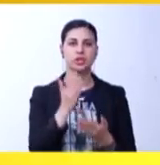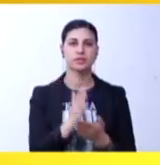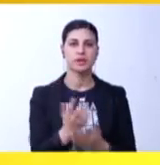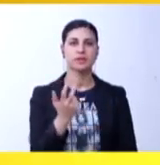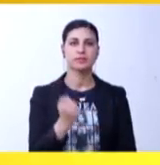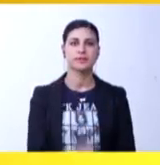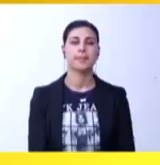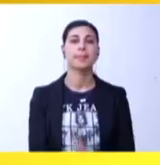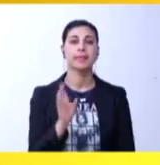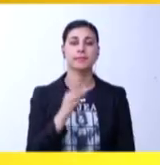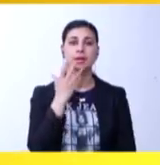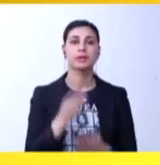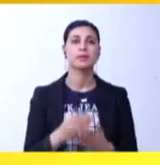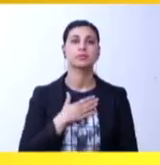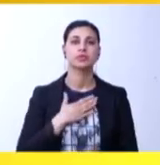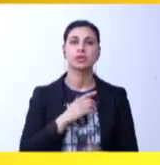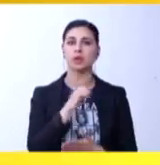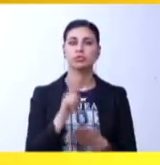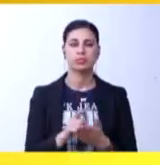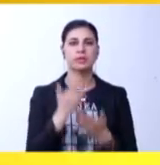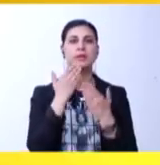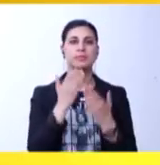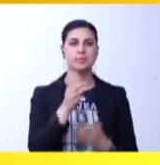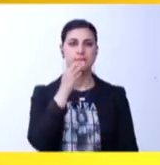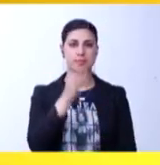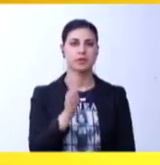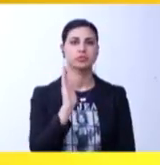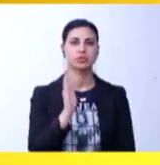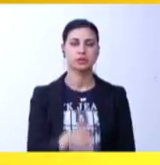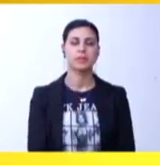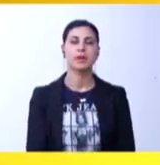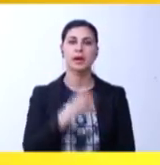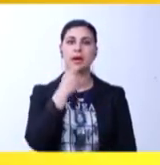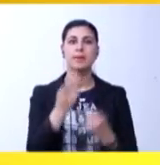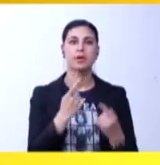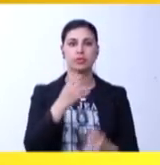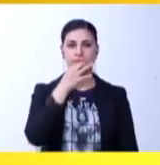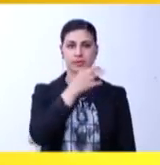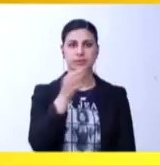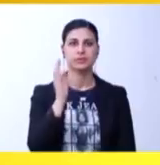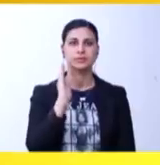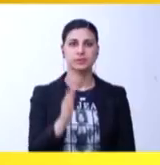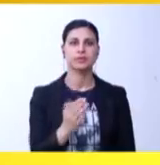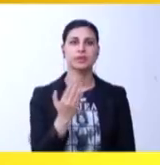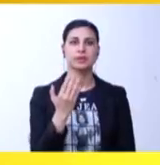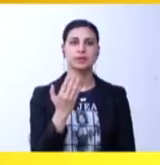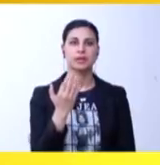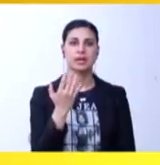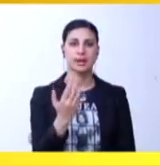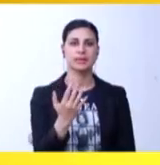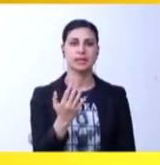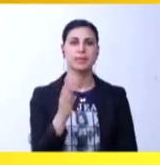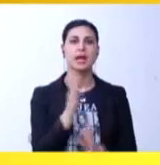მე ვხვდები, თუმცა ჩვენ აუცილებლად ყველა კითხვას გავცემთ პასუხს. მაყურებელს შევახსენებ